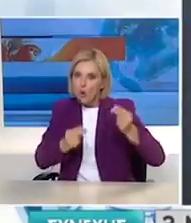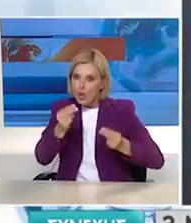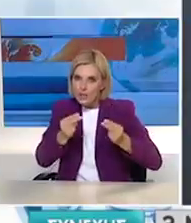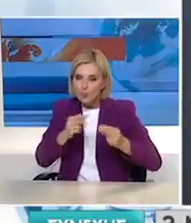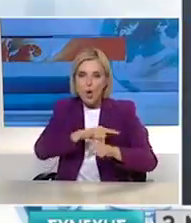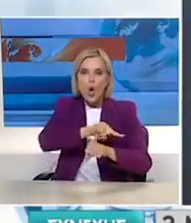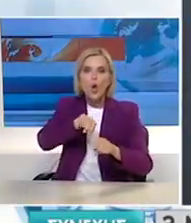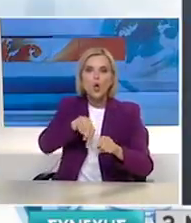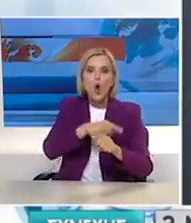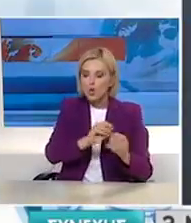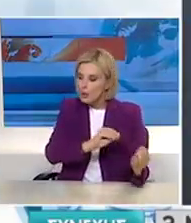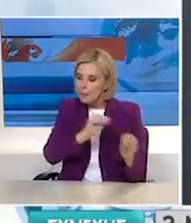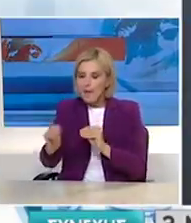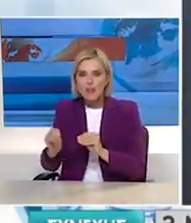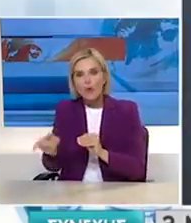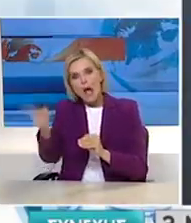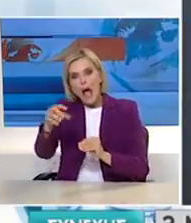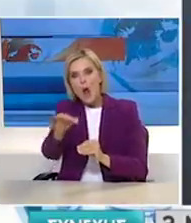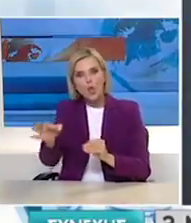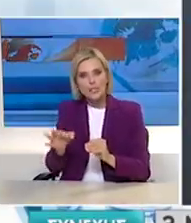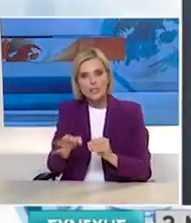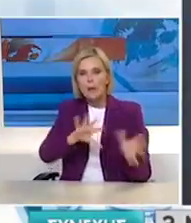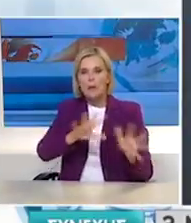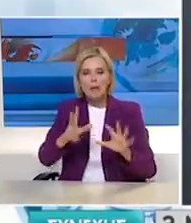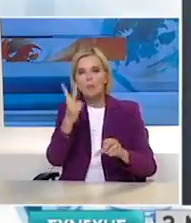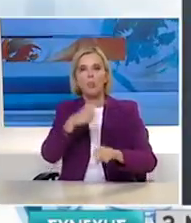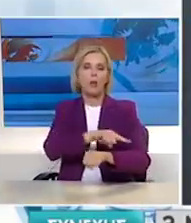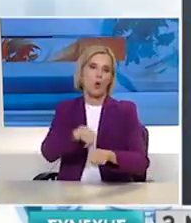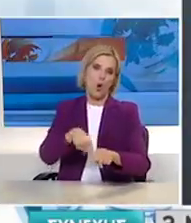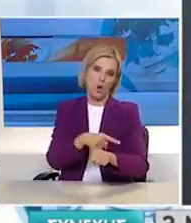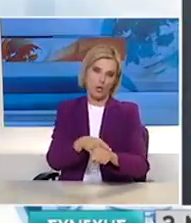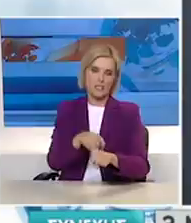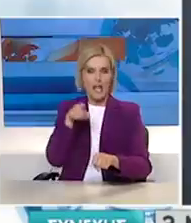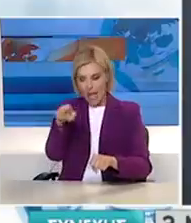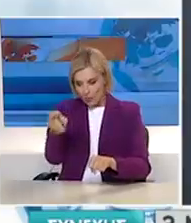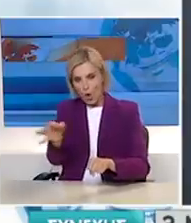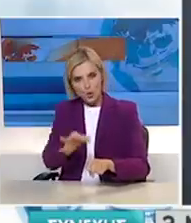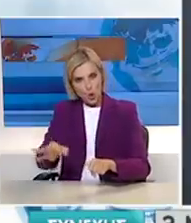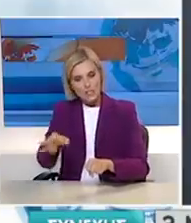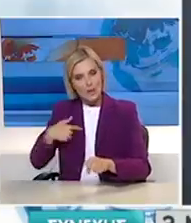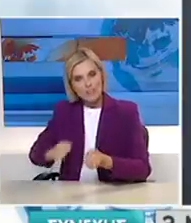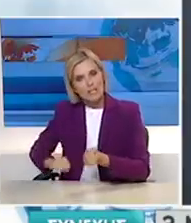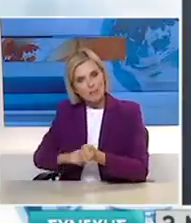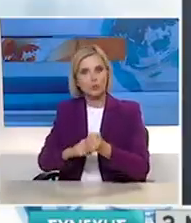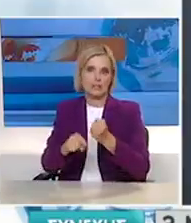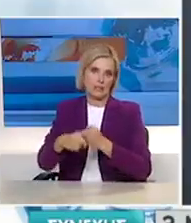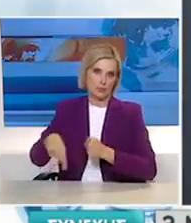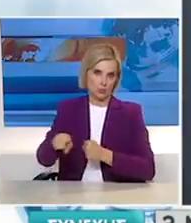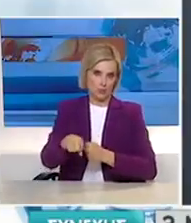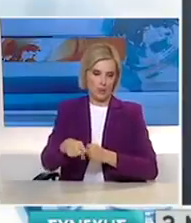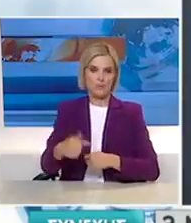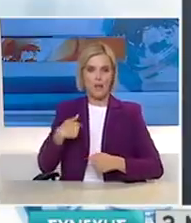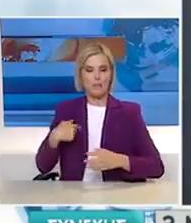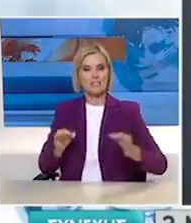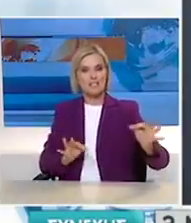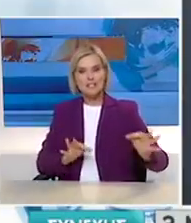ώρων. Για το στόχο αυτό, αναβαθμίζουμε και αξιοποιούμε περαιτέρω τις υποδομές υγείας της πυρωτικής Ελλάδας. Το σχέδιο της κυβέρνησης για την επανεκκίνηση